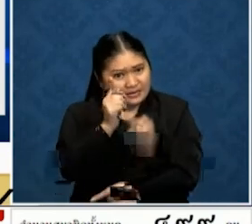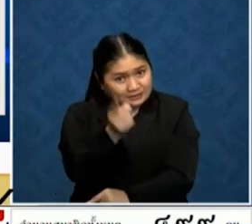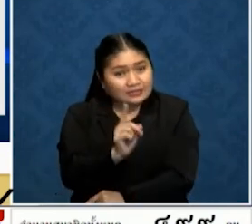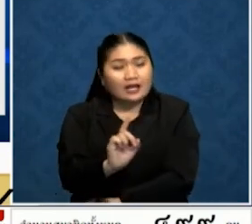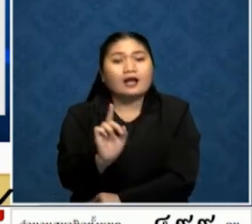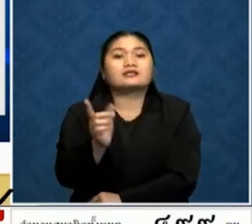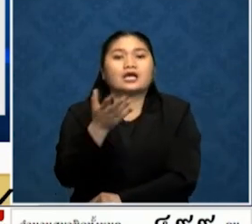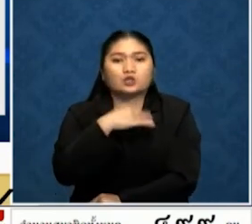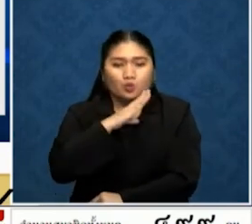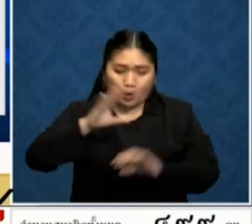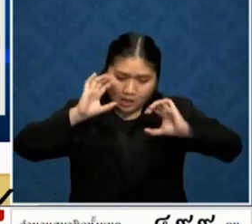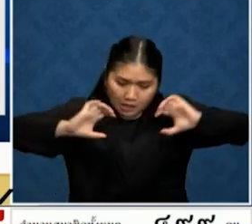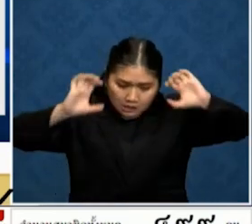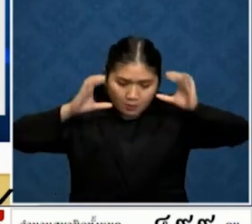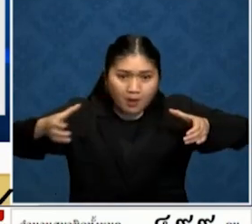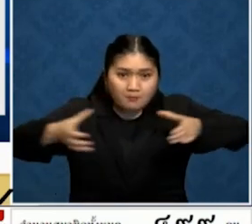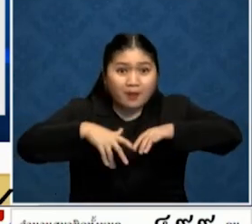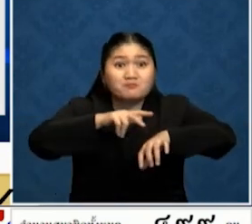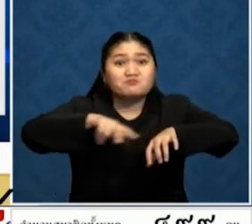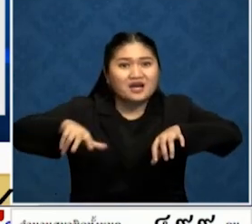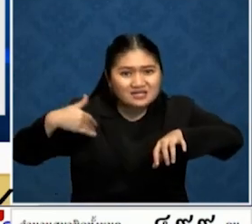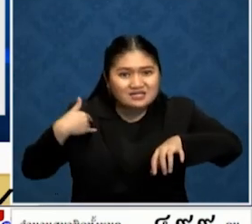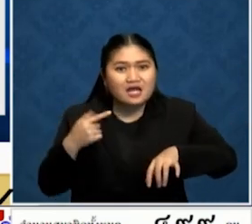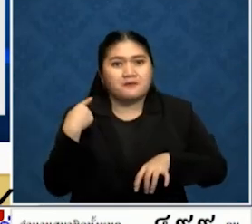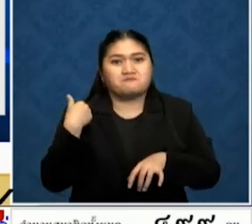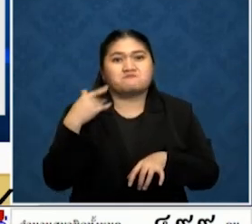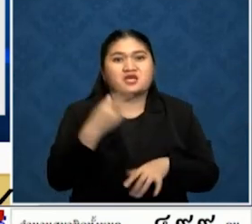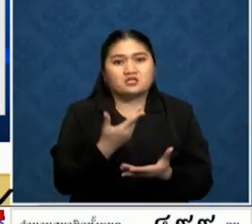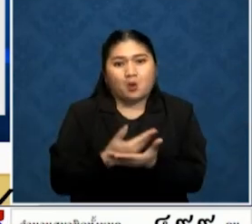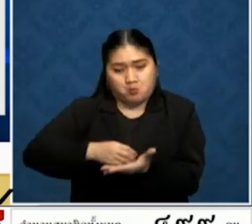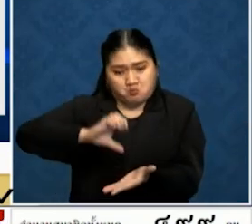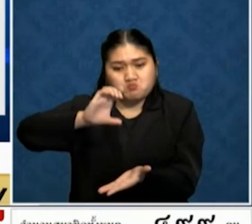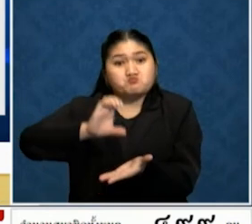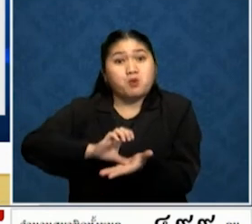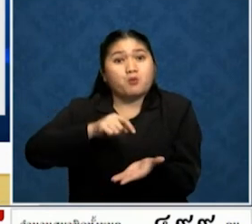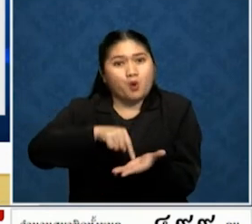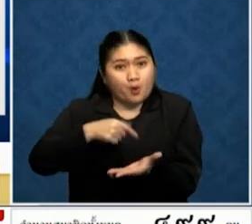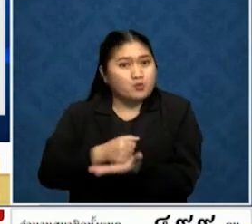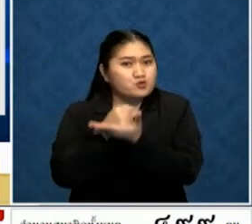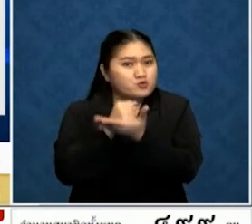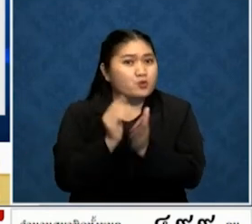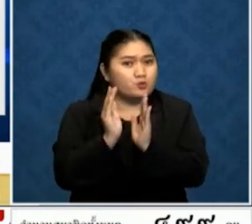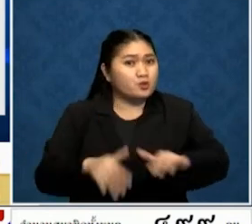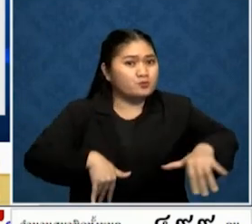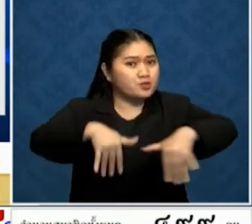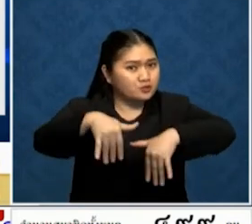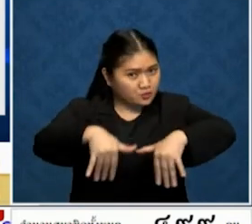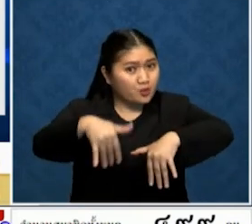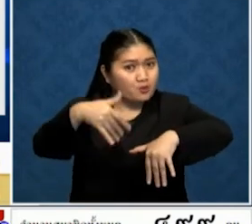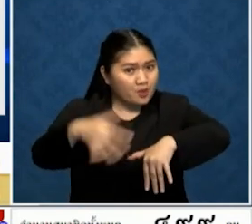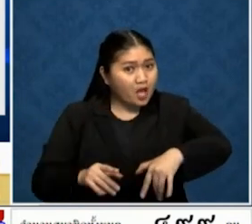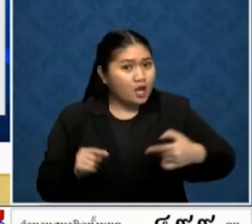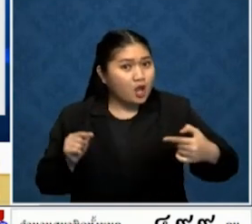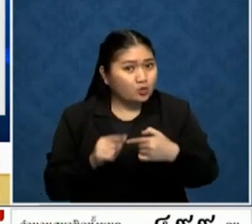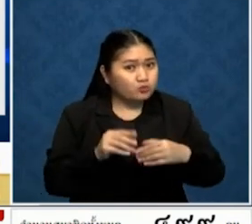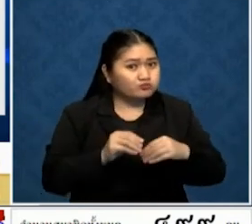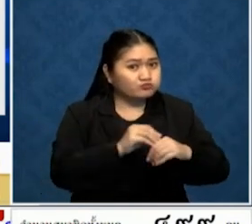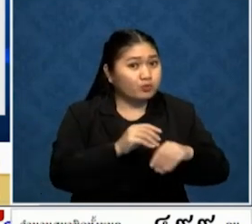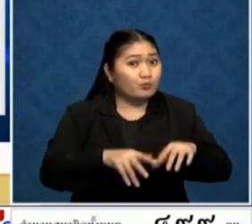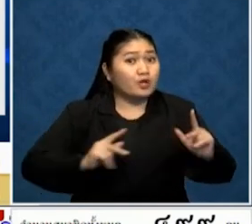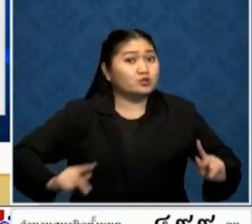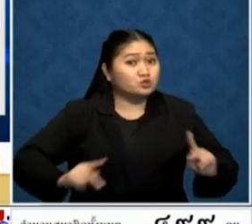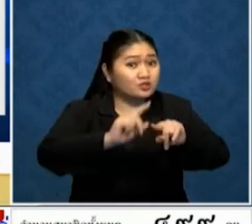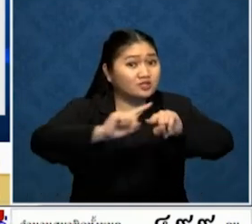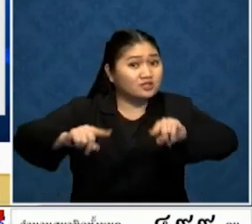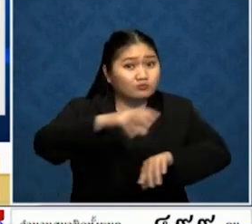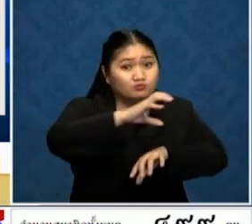แล้วรัฐบาลพรรคเพื่อไทยได้มีการตั้งงบประมาณเพื่อช่วยเหลือพี่น้องประชาชนลงไปในหลายๆกระทรวงค่ะ